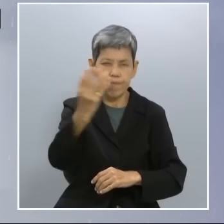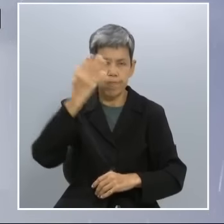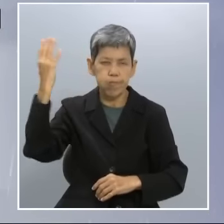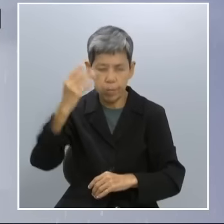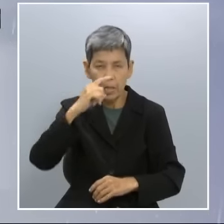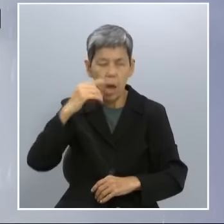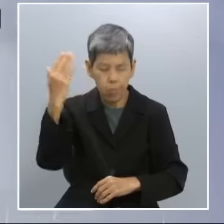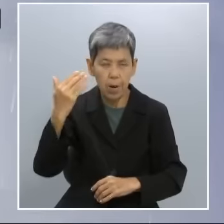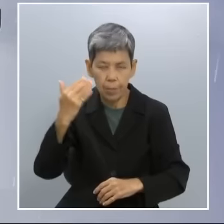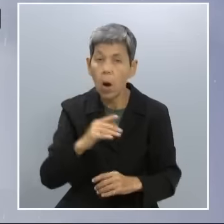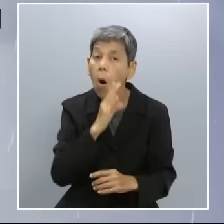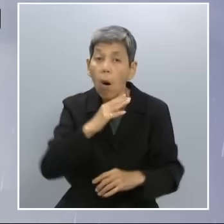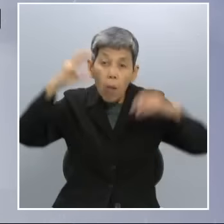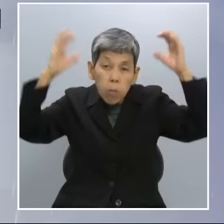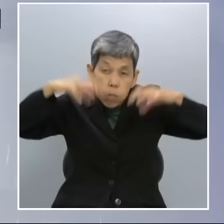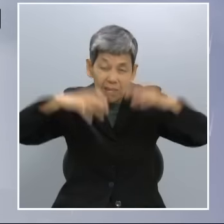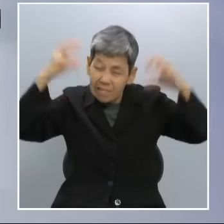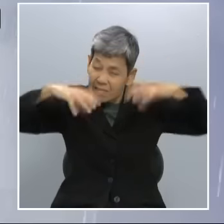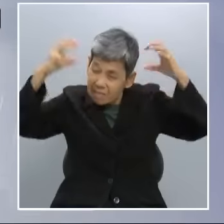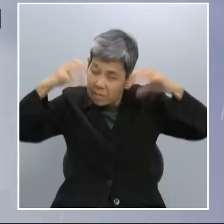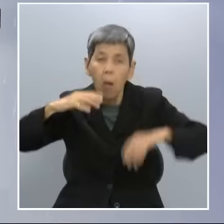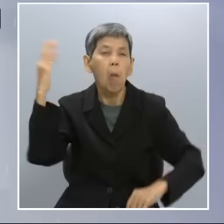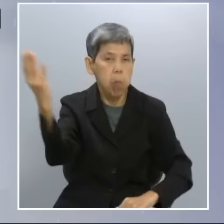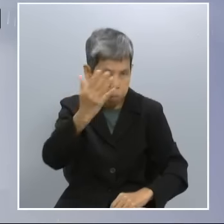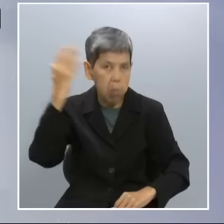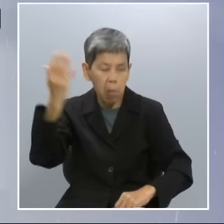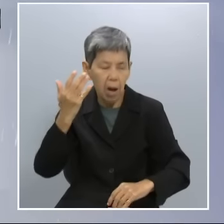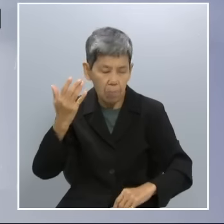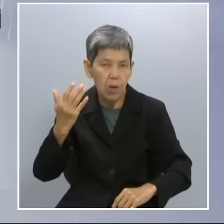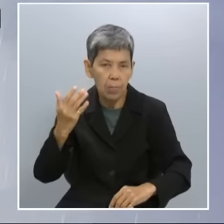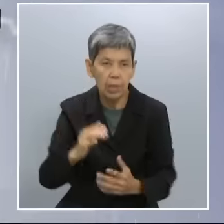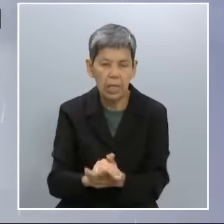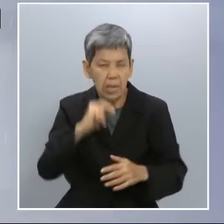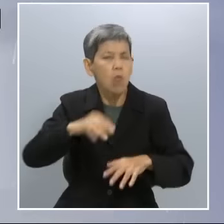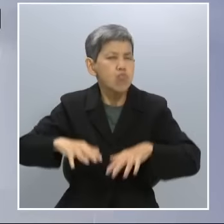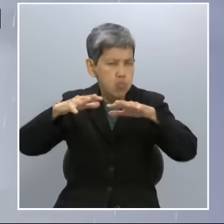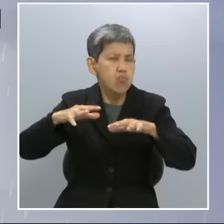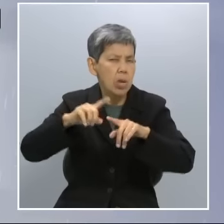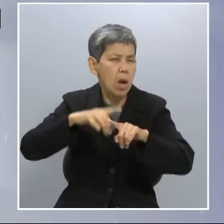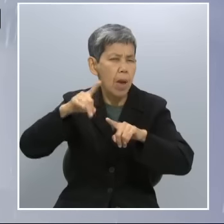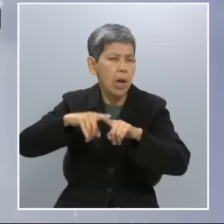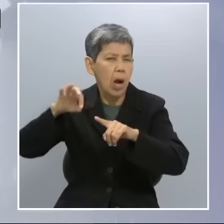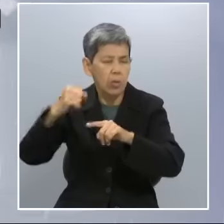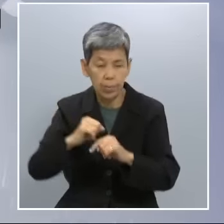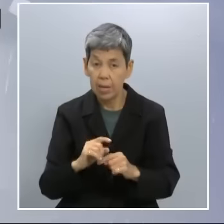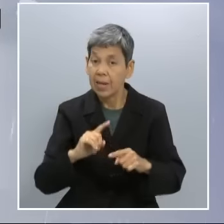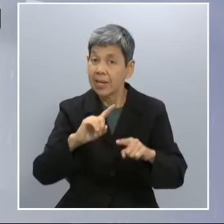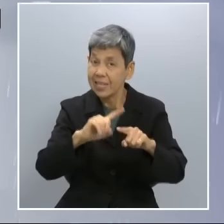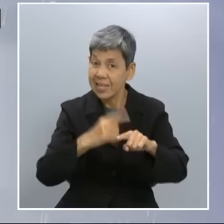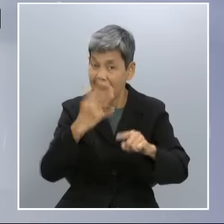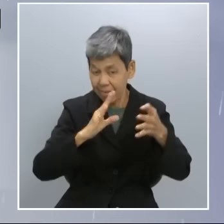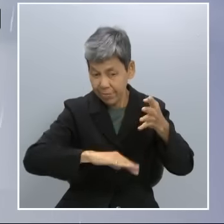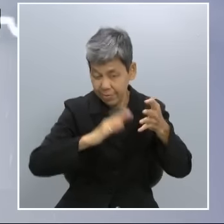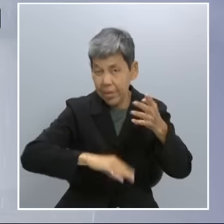ประเทศไทยเกิดฝนตกหนักมากและช่วงนั้นถ้าจะท่วมก็ท่วมช่วงนี้แหละแต่ช่วงปลายเดือนพฤศภาคมถึง